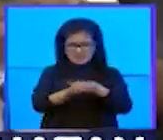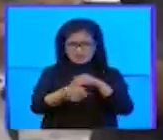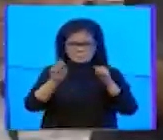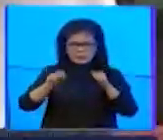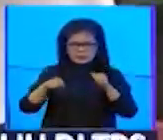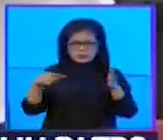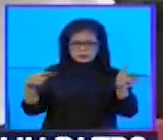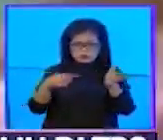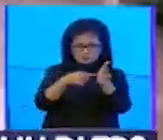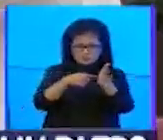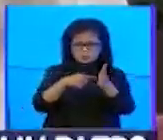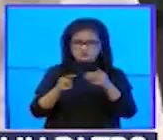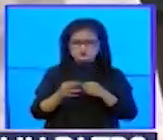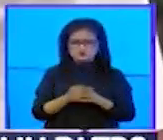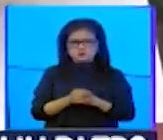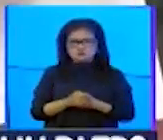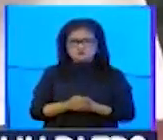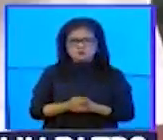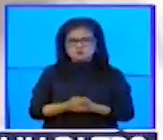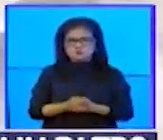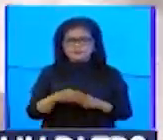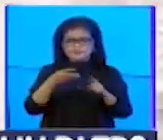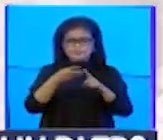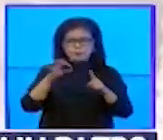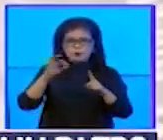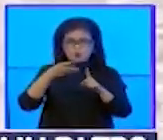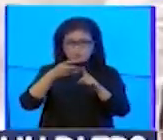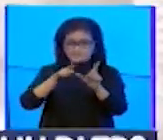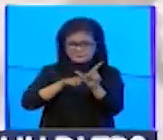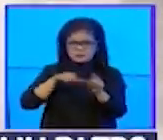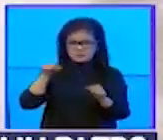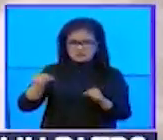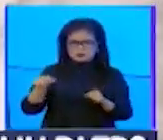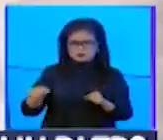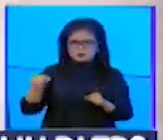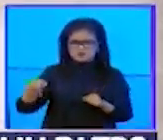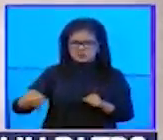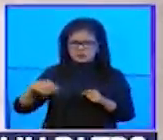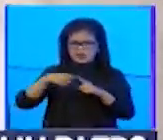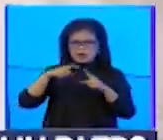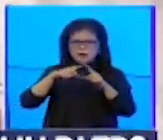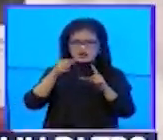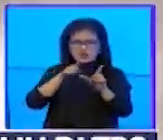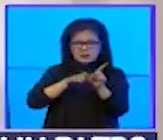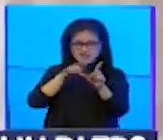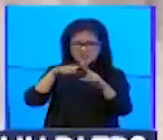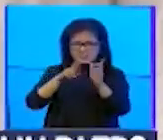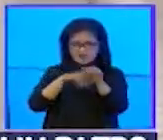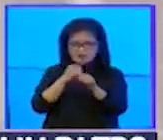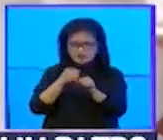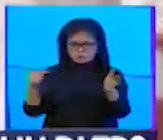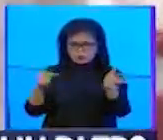suara. Jari Bobby beserta istri kemudian ditetesi tinta menggunakan pipet pertanda telah menyalurkan hak pilih. Bobby beserta